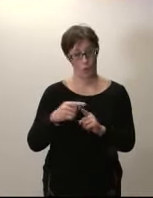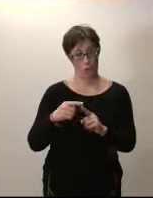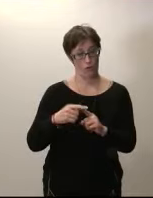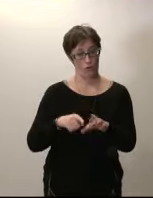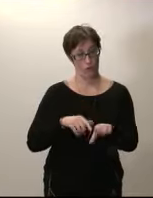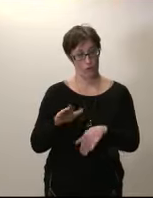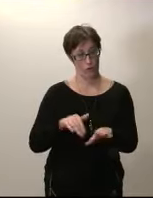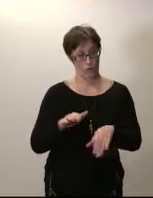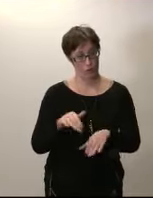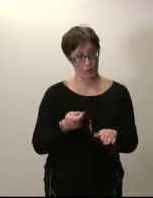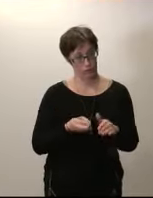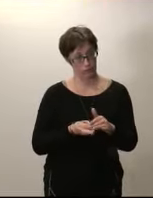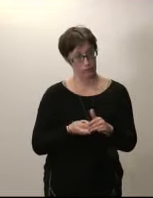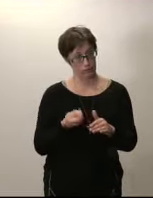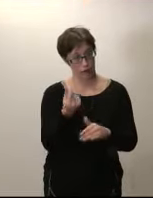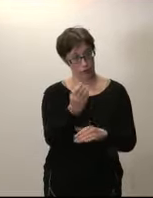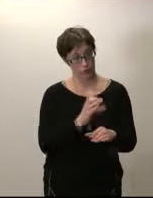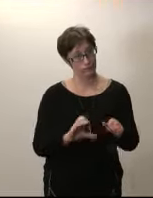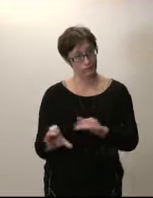fonctionnement.